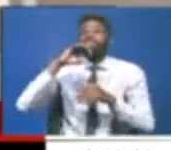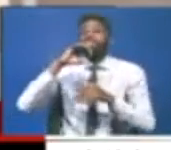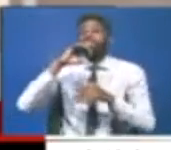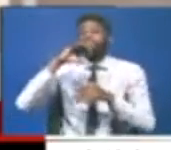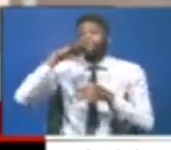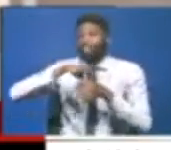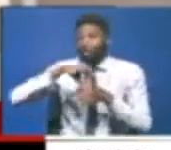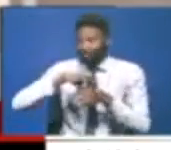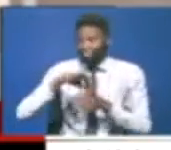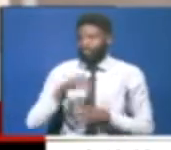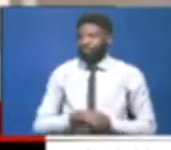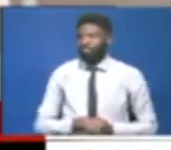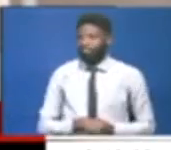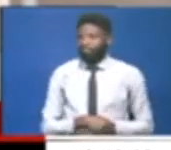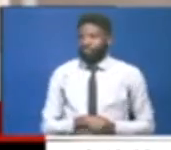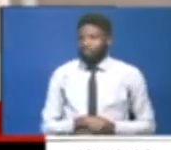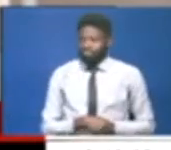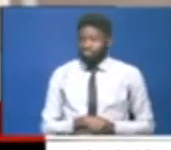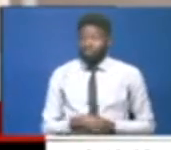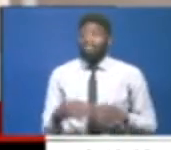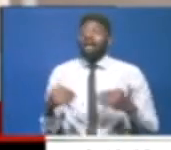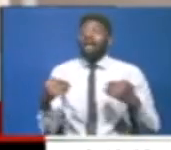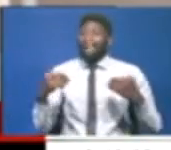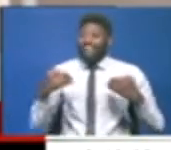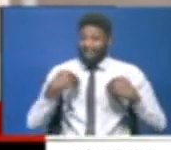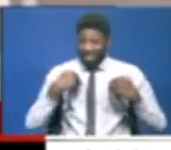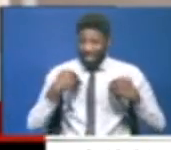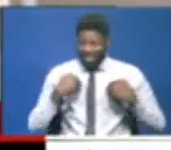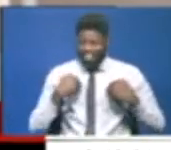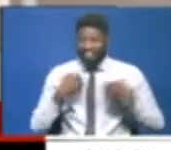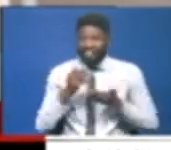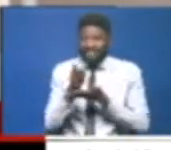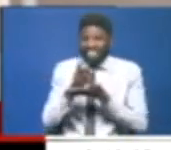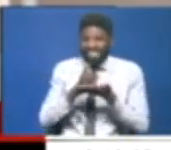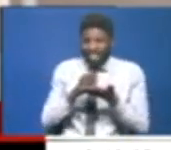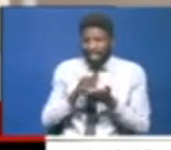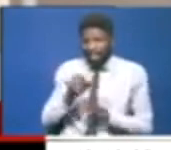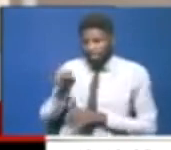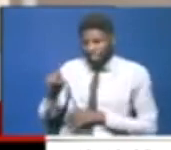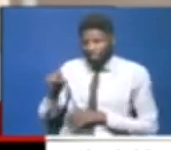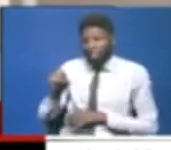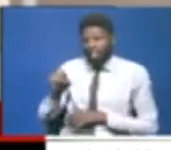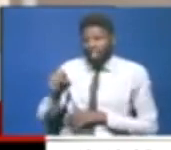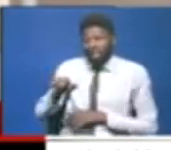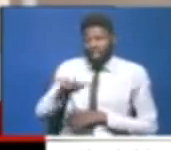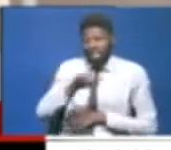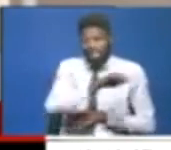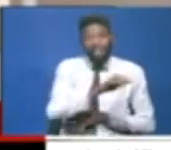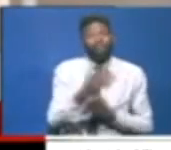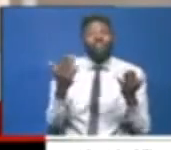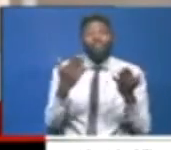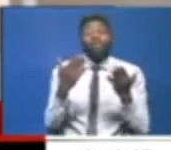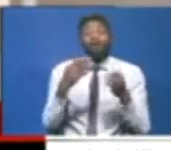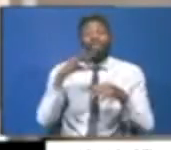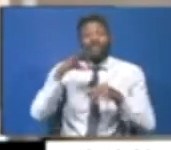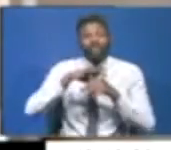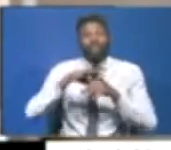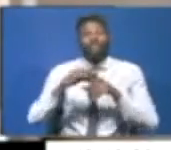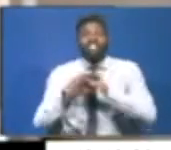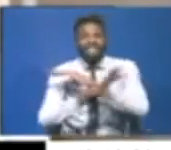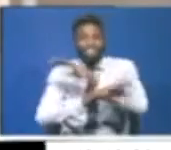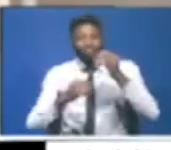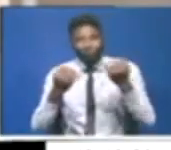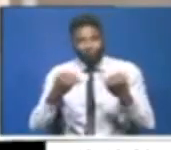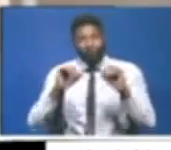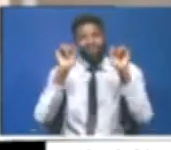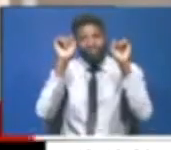kuna sehemu kadhaa ambazo kura inaweza kuibwa au kujaribu kuibwa. Ila ambalo amesema